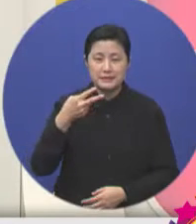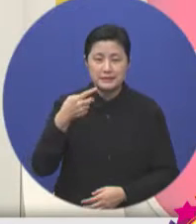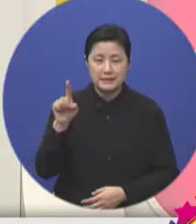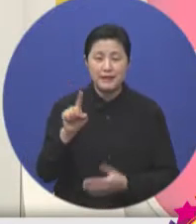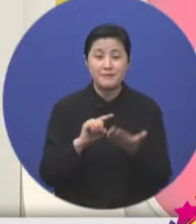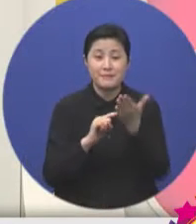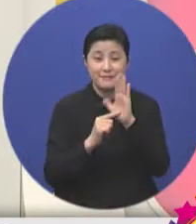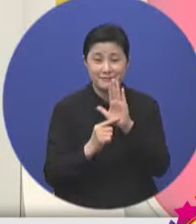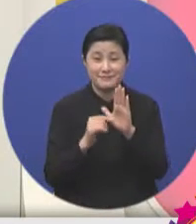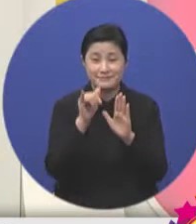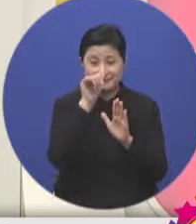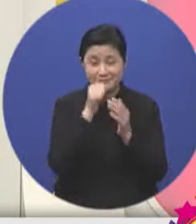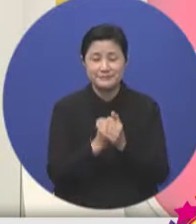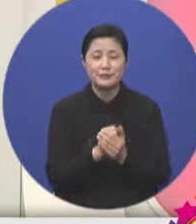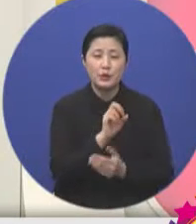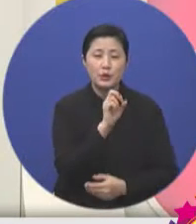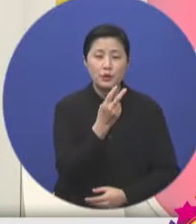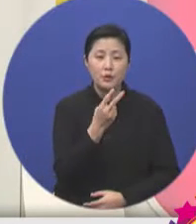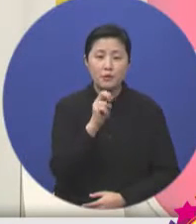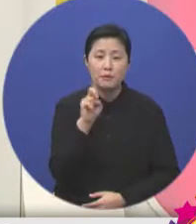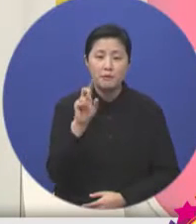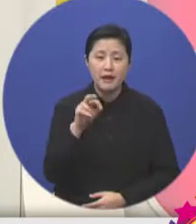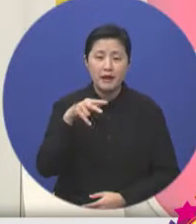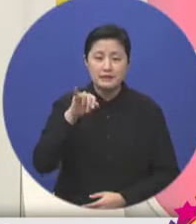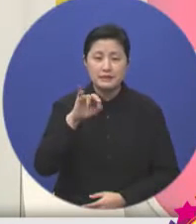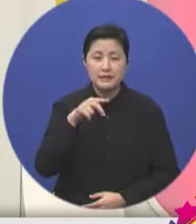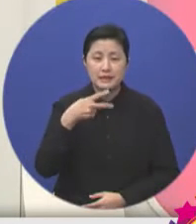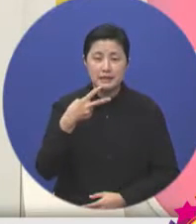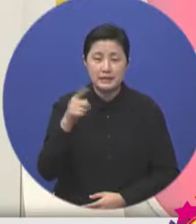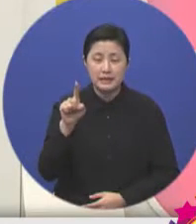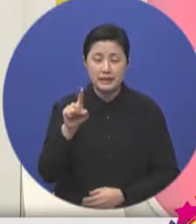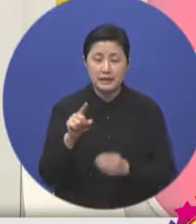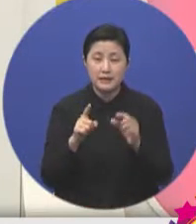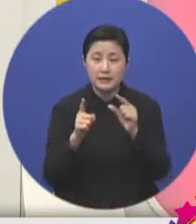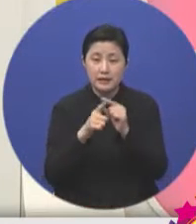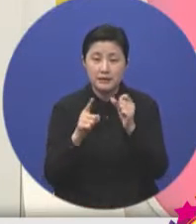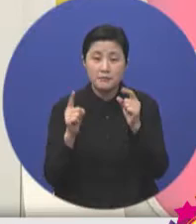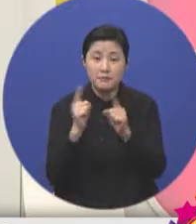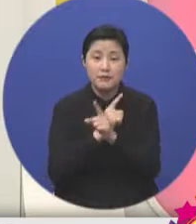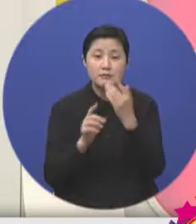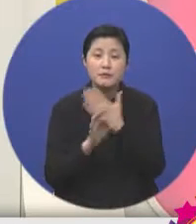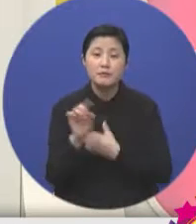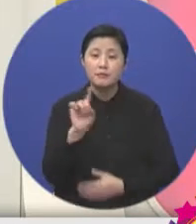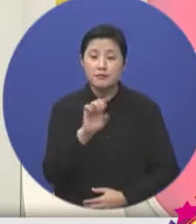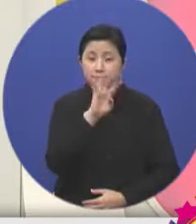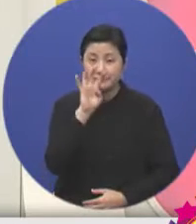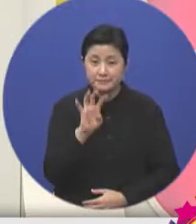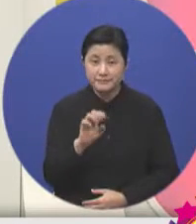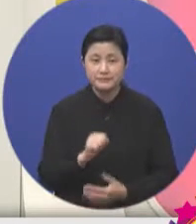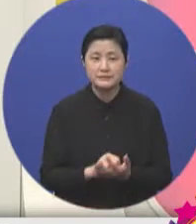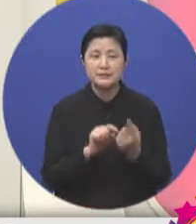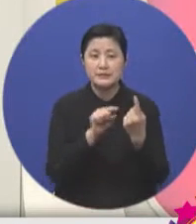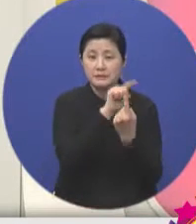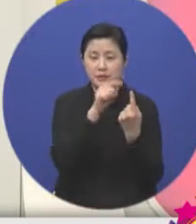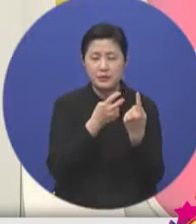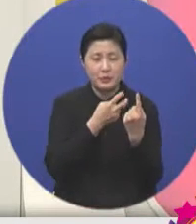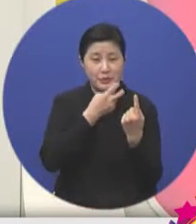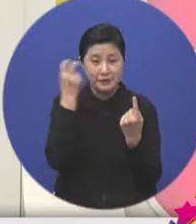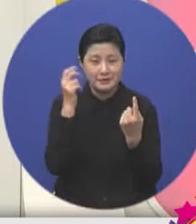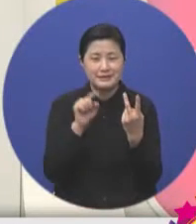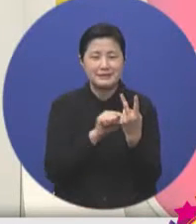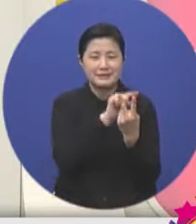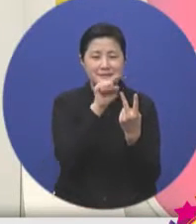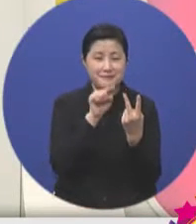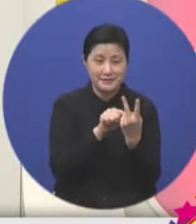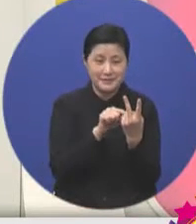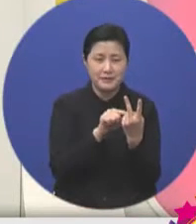있는데요. 그렇다면 요망지단은 표준어로 무엇일까요? 자, 1번. 똑똑하다. 똑똑하다.